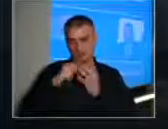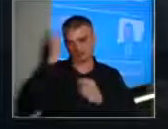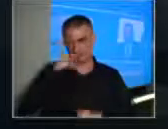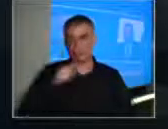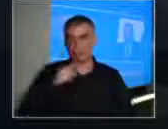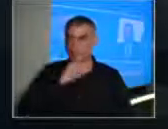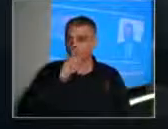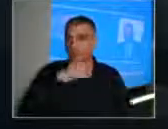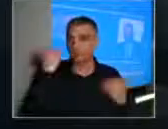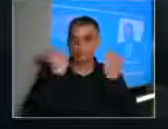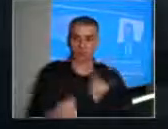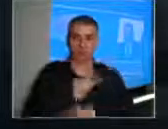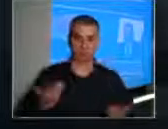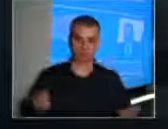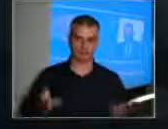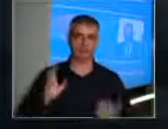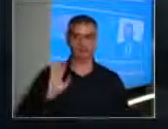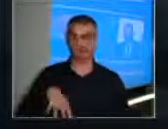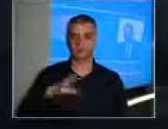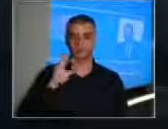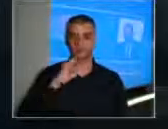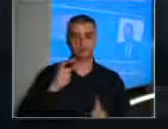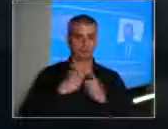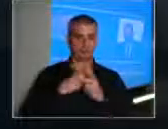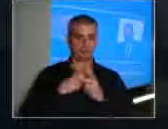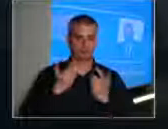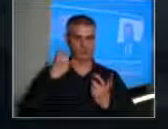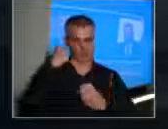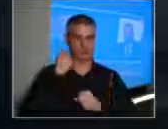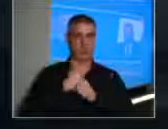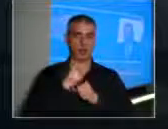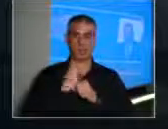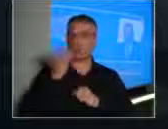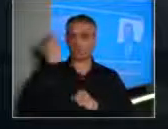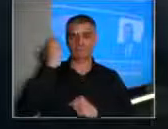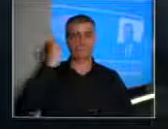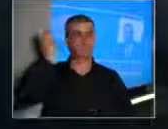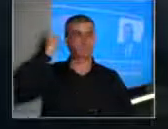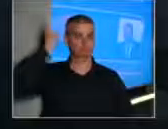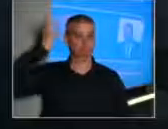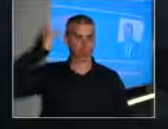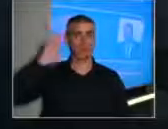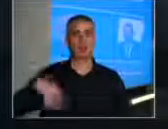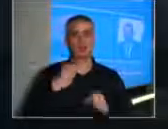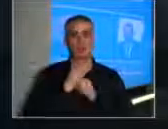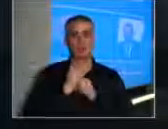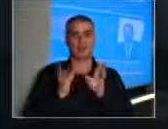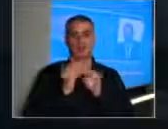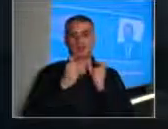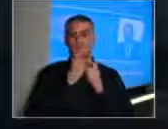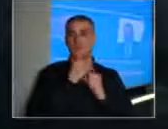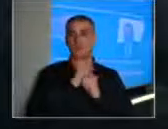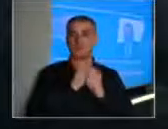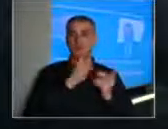הזאת. אולי טעיתם, אתה יודע, גם ש"ס באופן כללי, מפלגה שידע לעבוד לפני אומנם 20 פלוס שנה, גם עם מפלגת